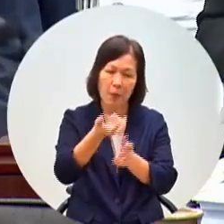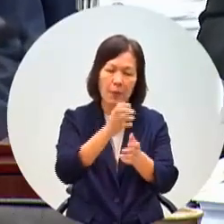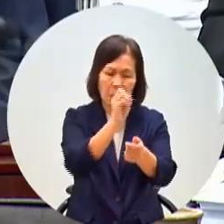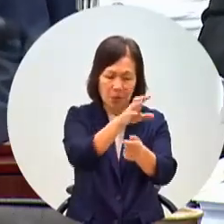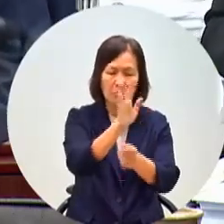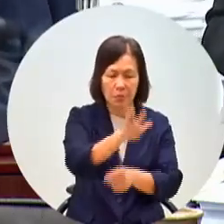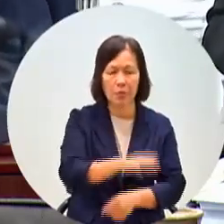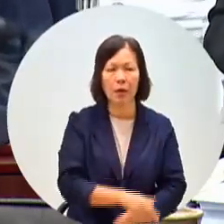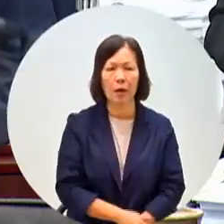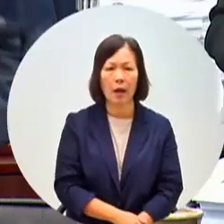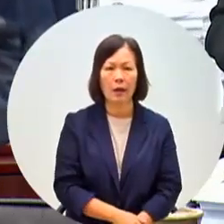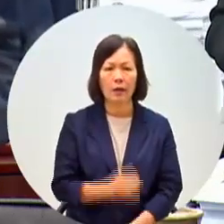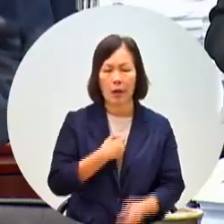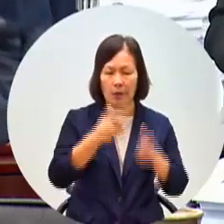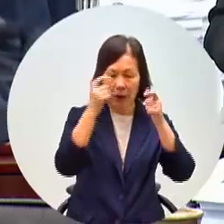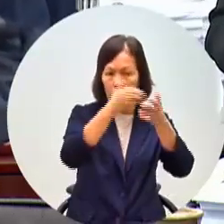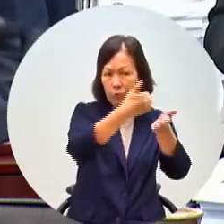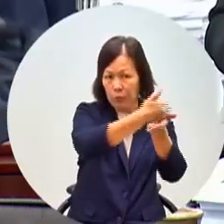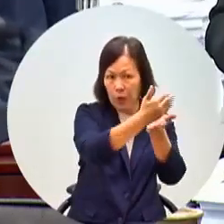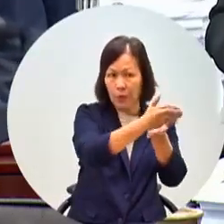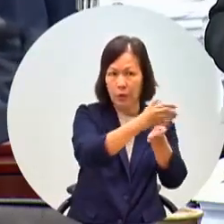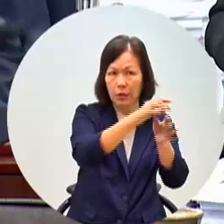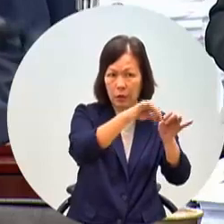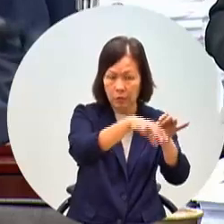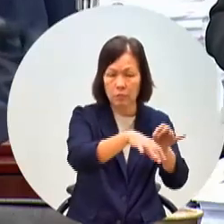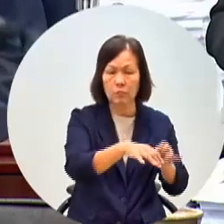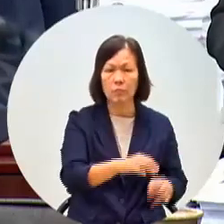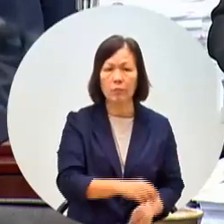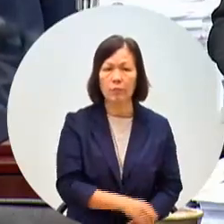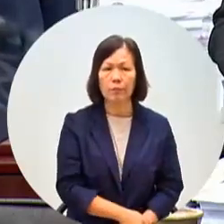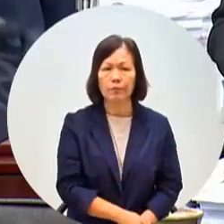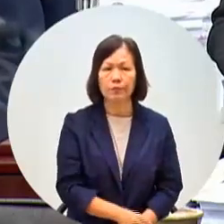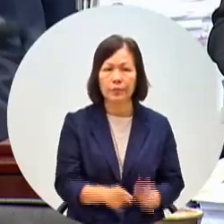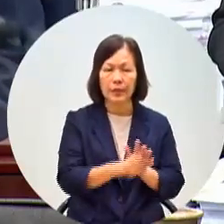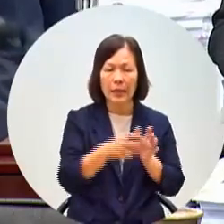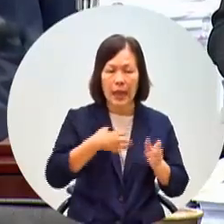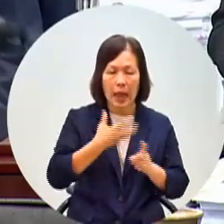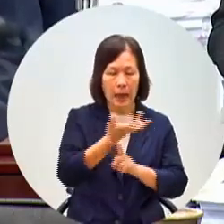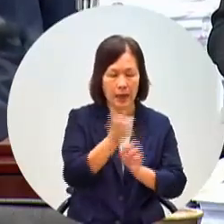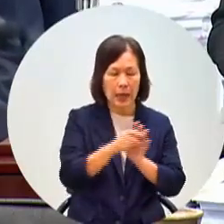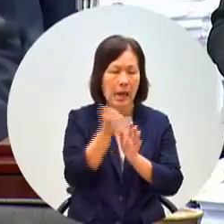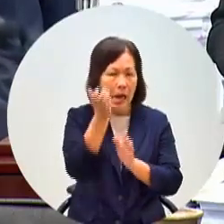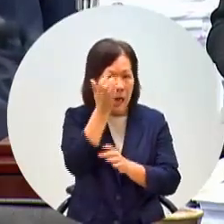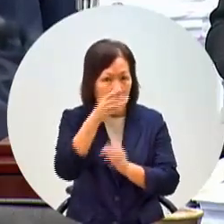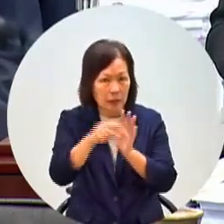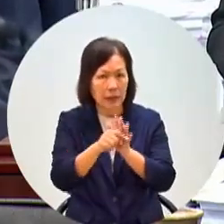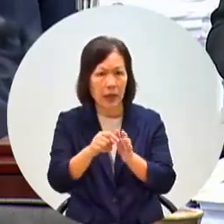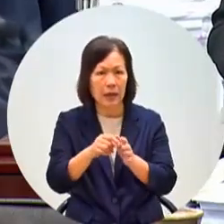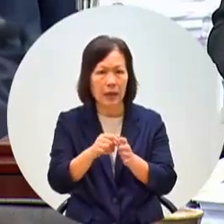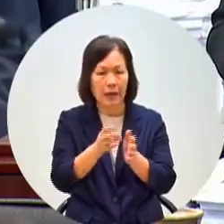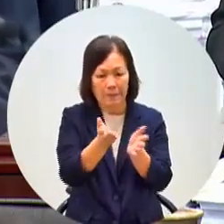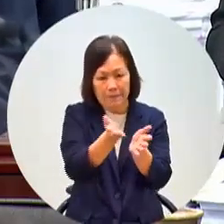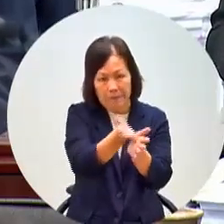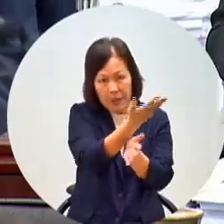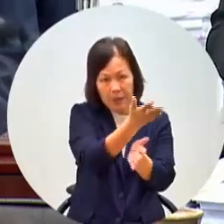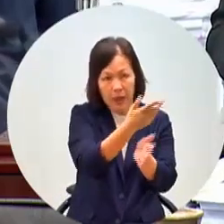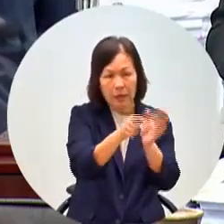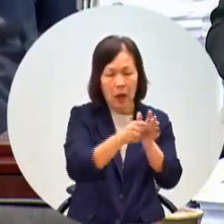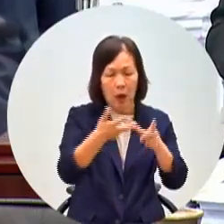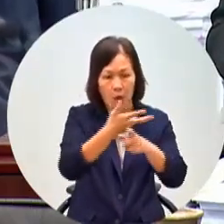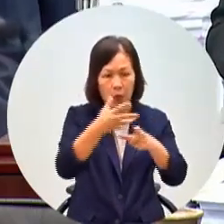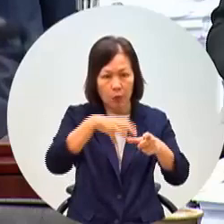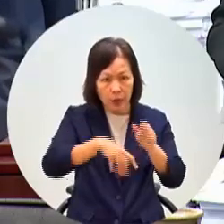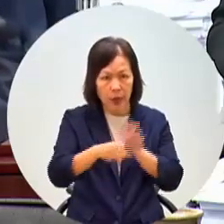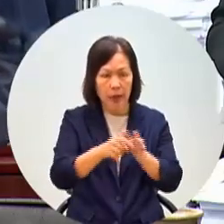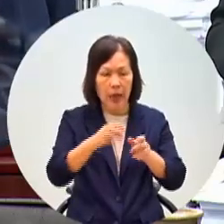啦，我说北高雄的地区，阿莲公山以北，到乌来罗德